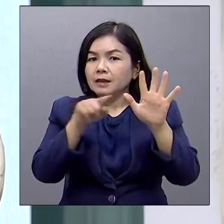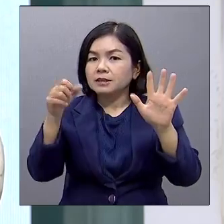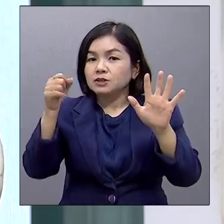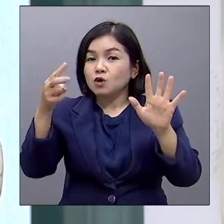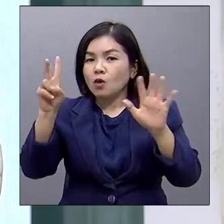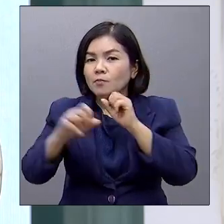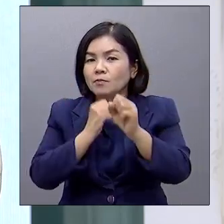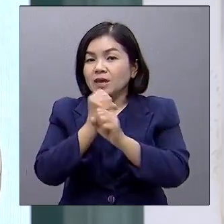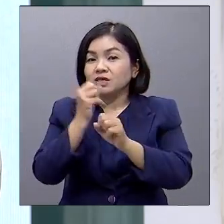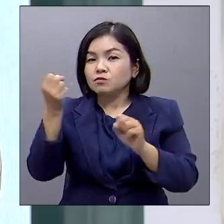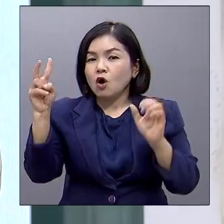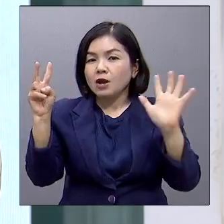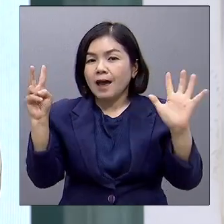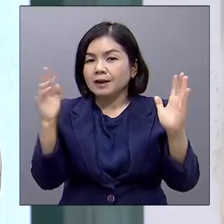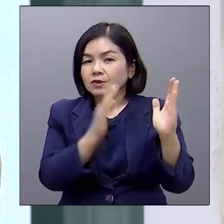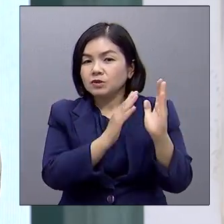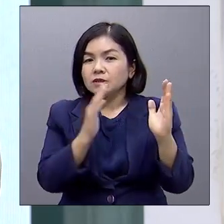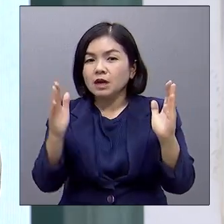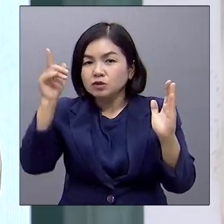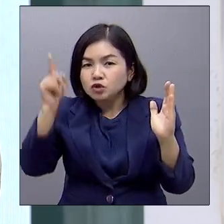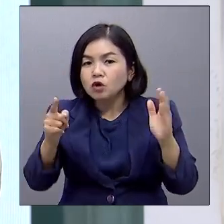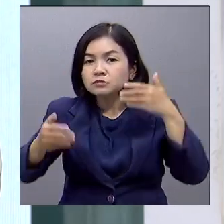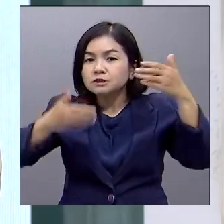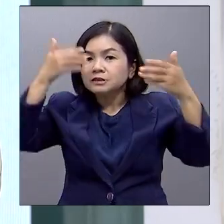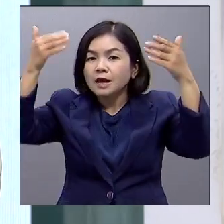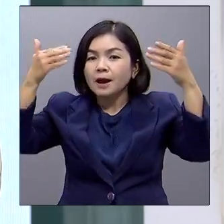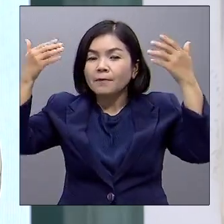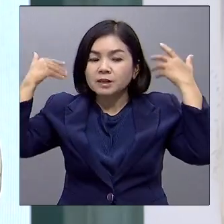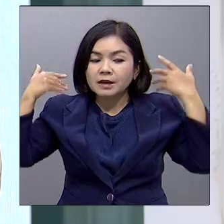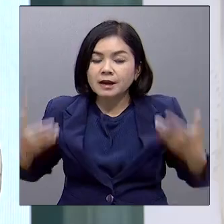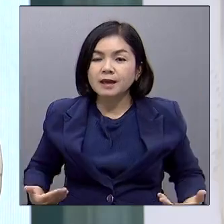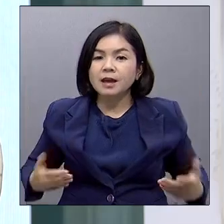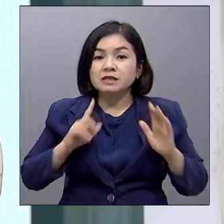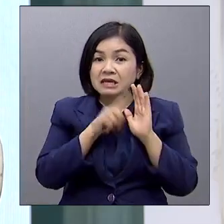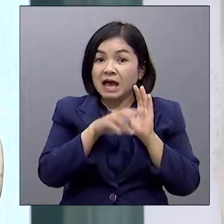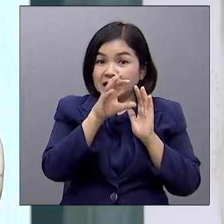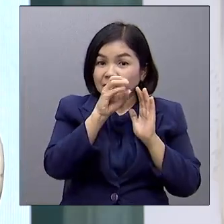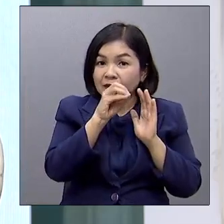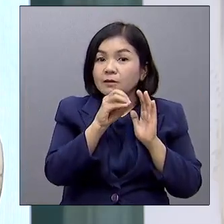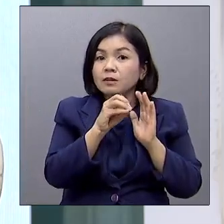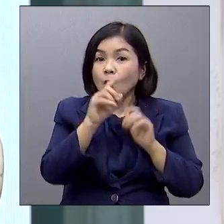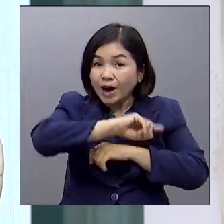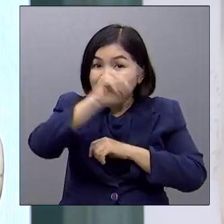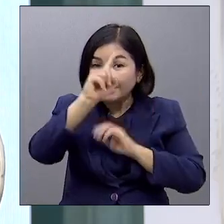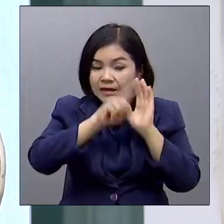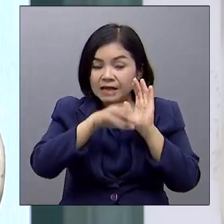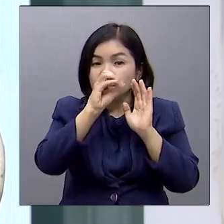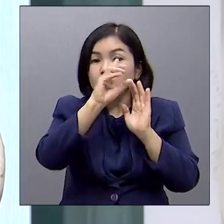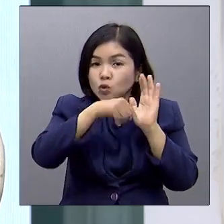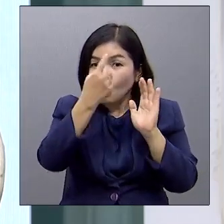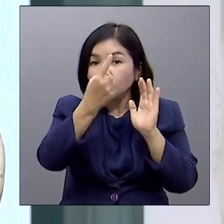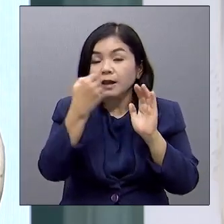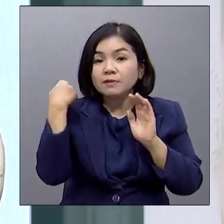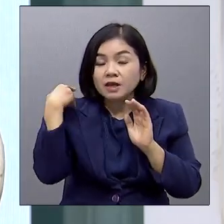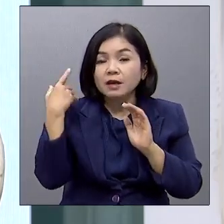ปีควรจะต้มีการทำกิจกรมทางกายวันละ 50 นาทีเป็นอย่อยตอวนนะครับทีนี้